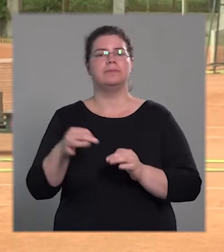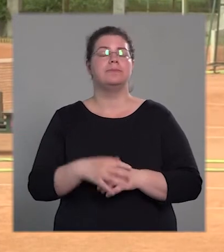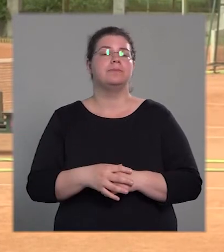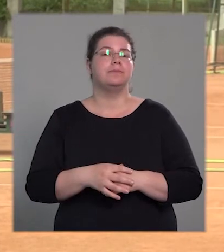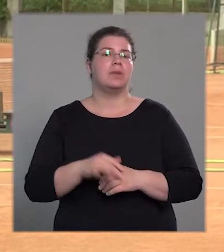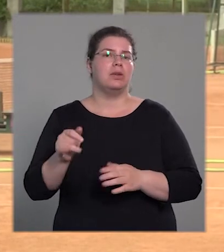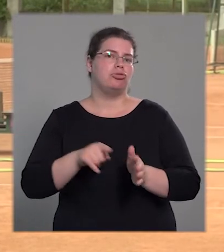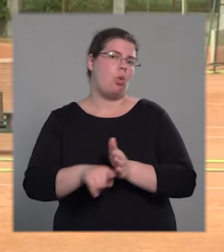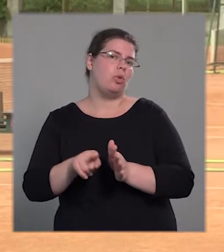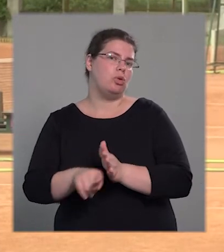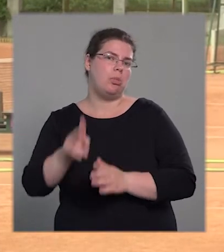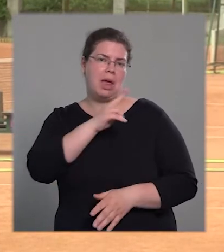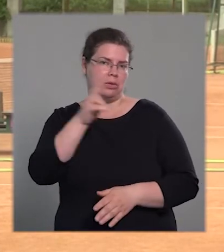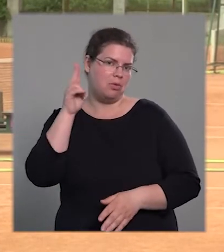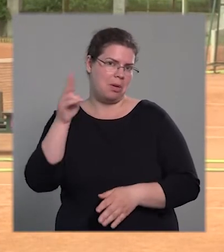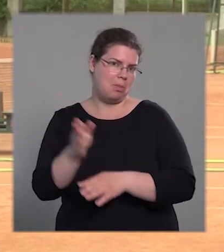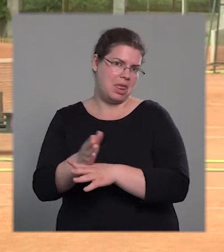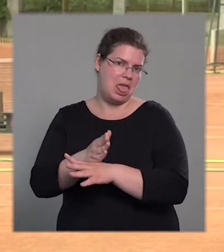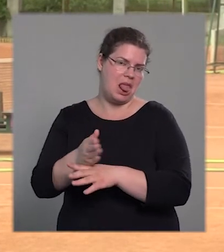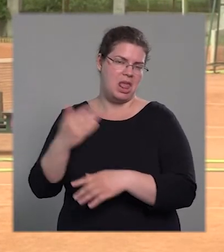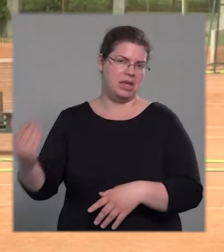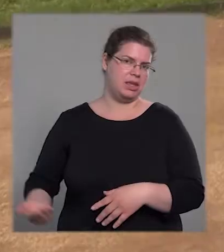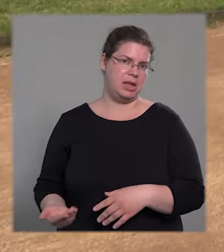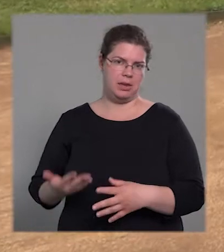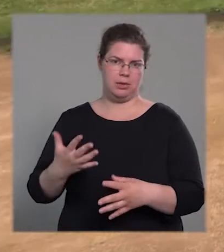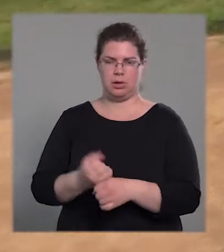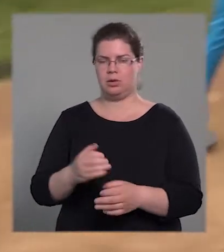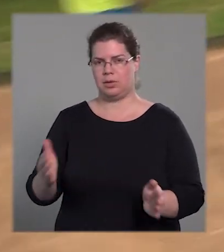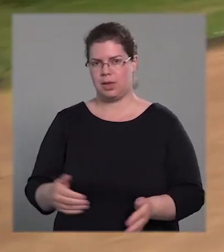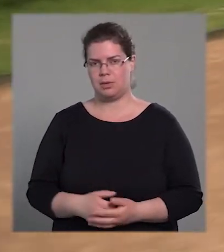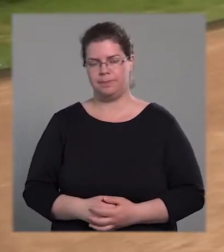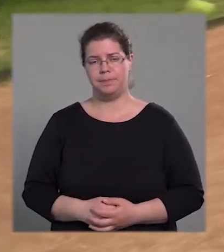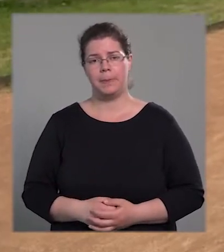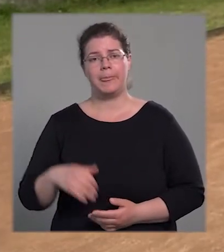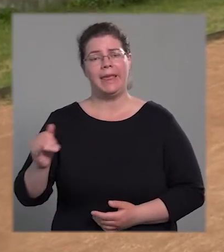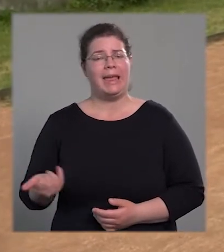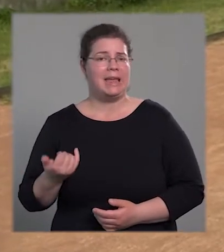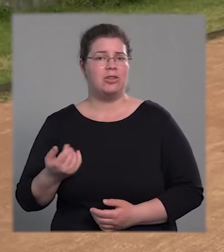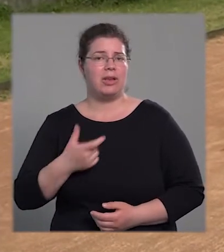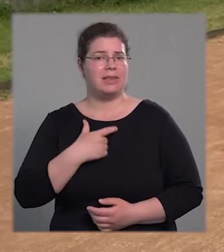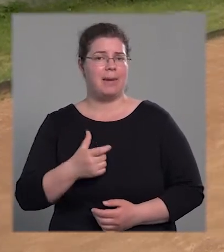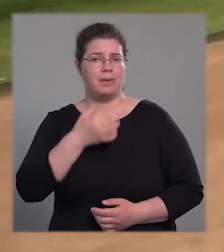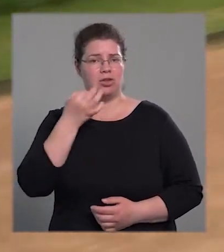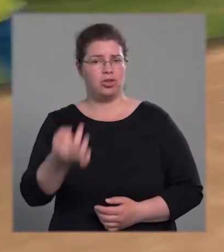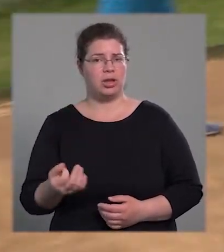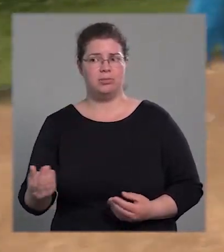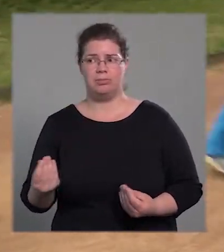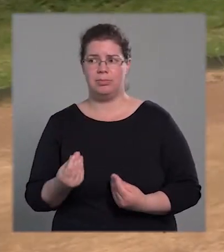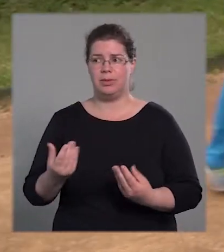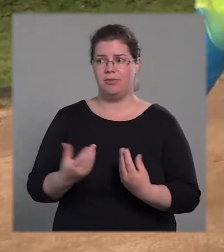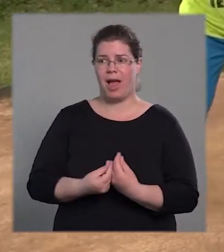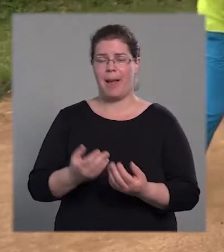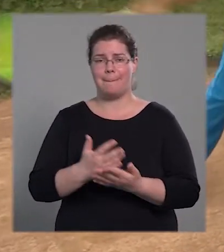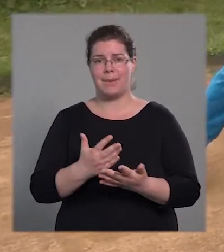október-november elejéig beleszokott a szezon tartani. És egy személyes kérdés, hogy mivel már ennyire sok